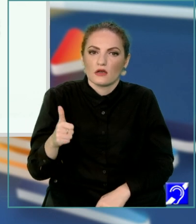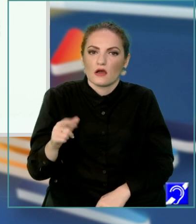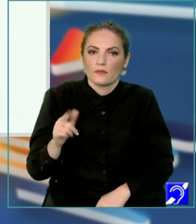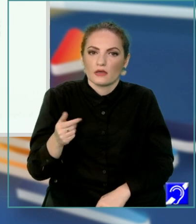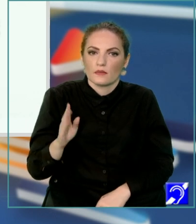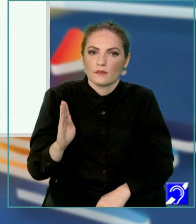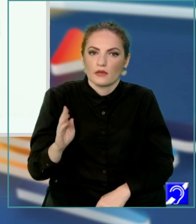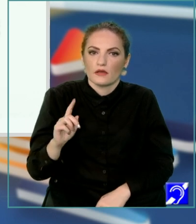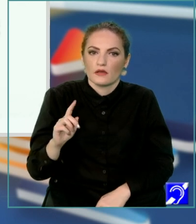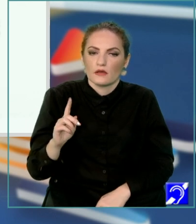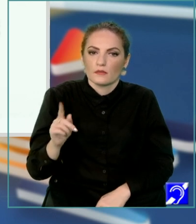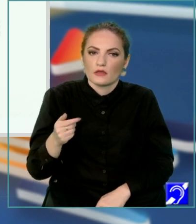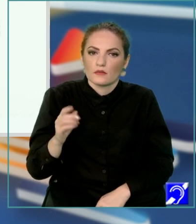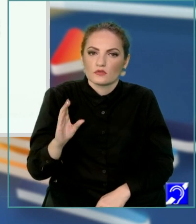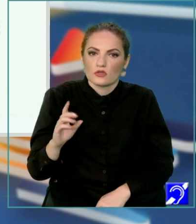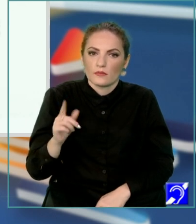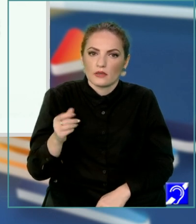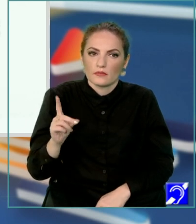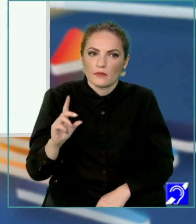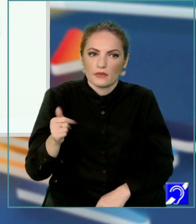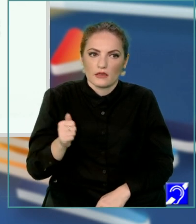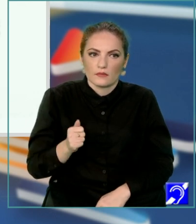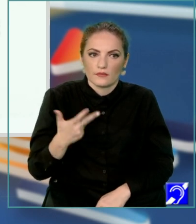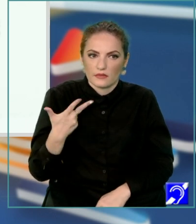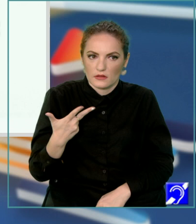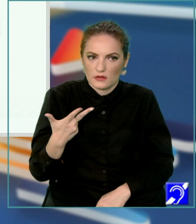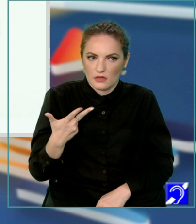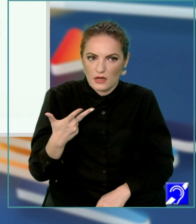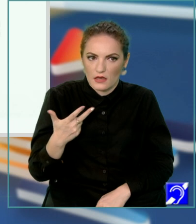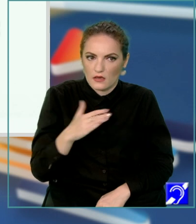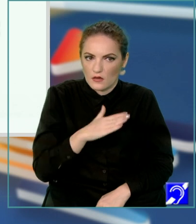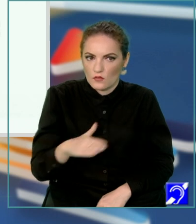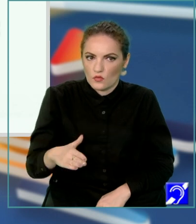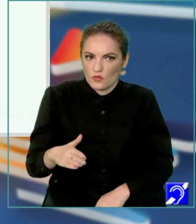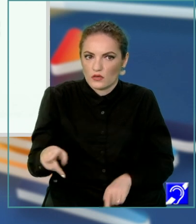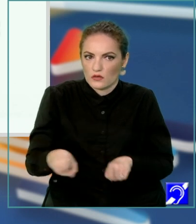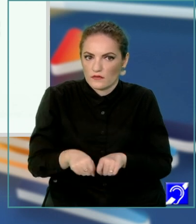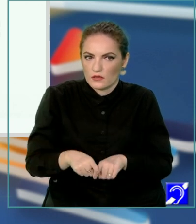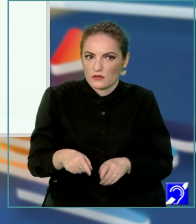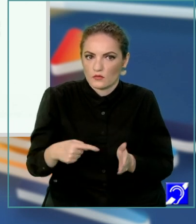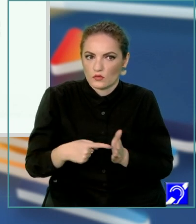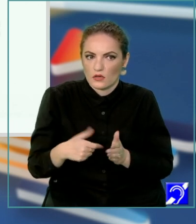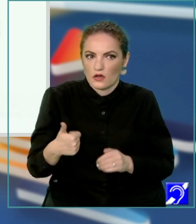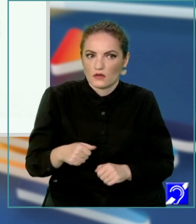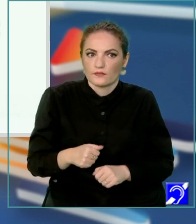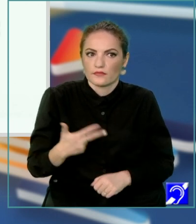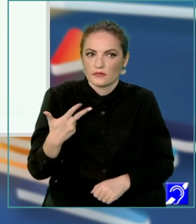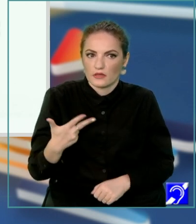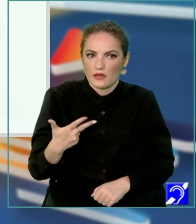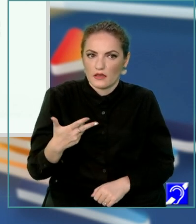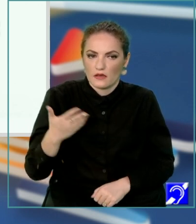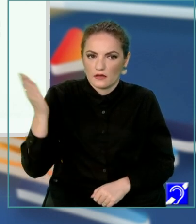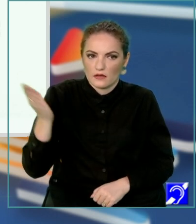trei muchii concurente în punctul A B 3 diagonale ale fețelor concurente în punctul a